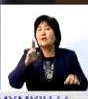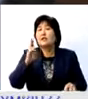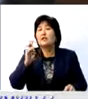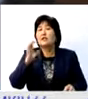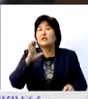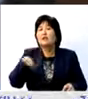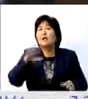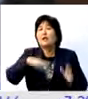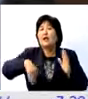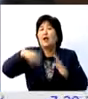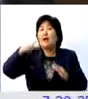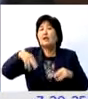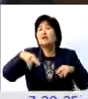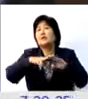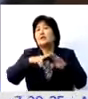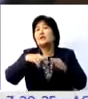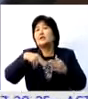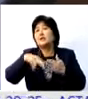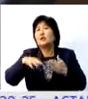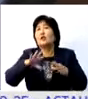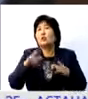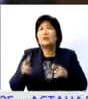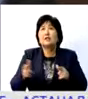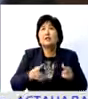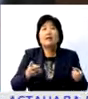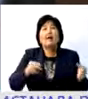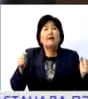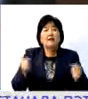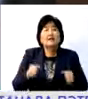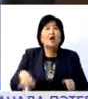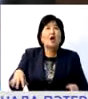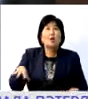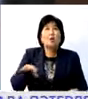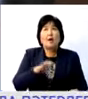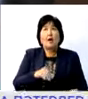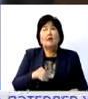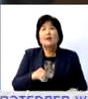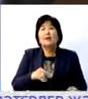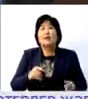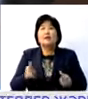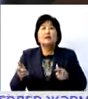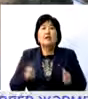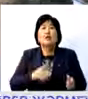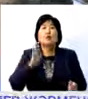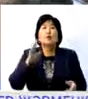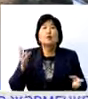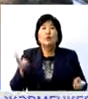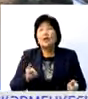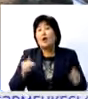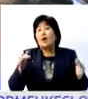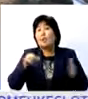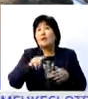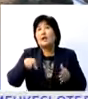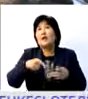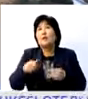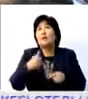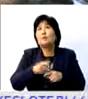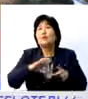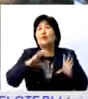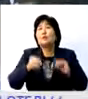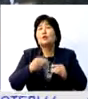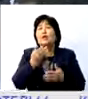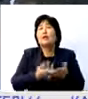әктеп партстанциялардың бәрін сырлап тазалап қою керек. Қысқа барлығы түйінде дайын болу керек. Басқосуда қала басшысы осындай